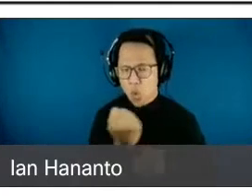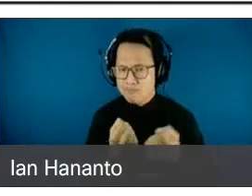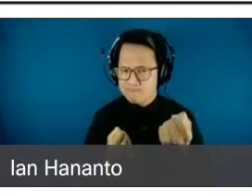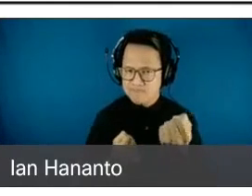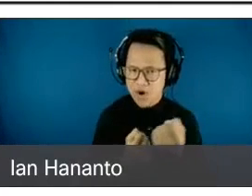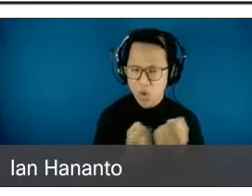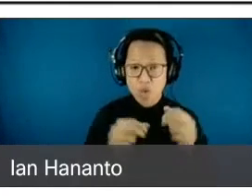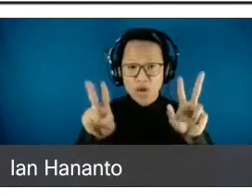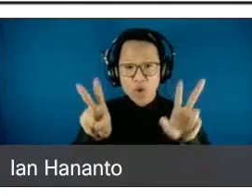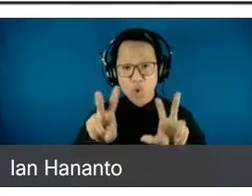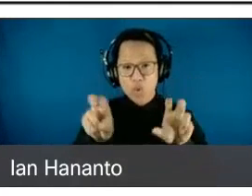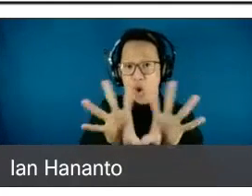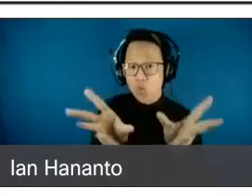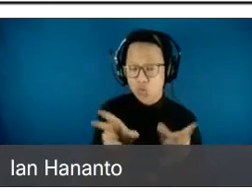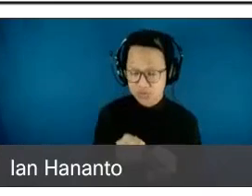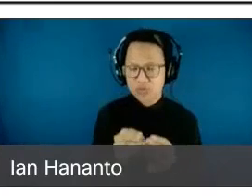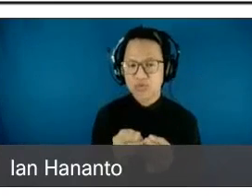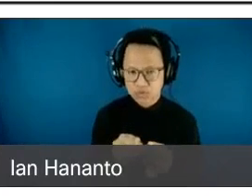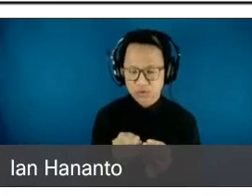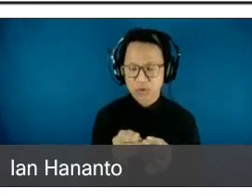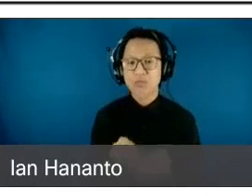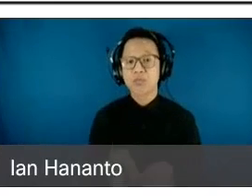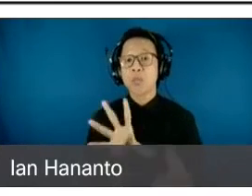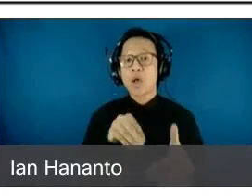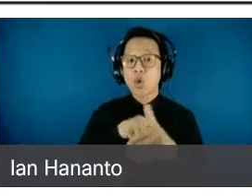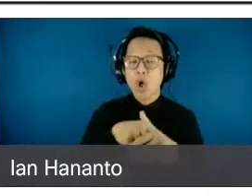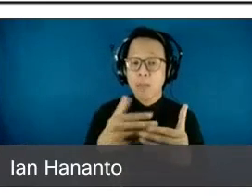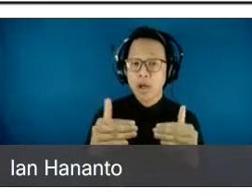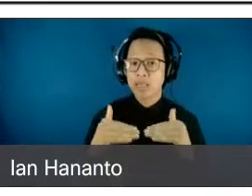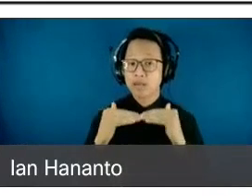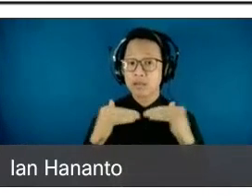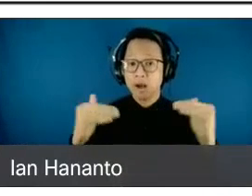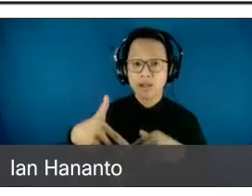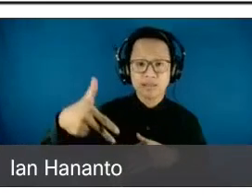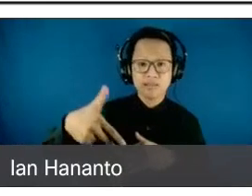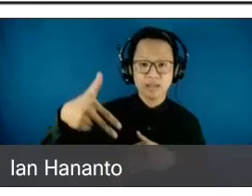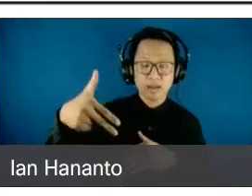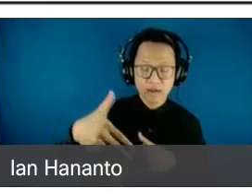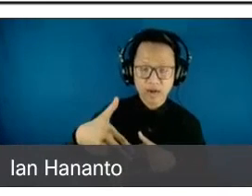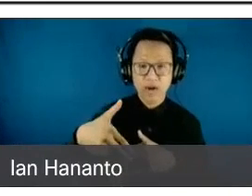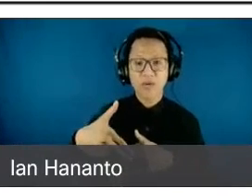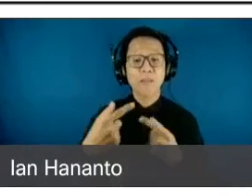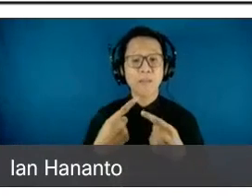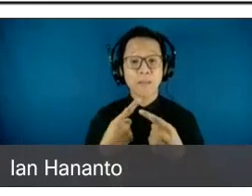isu-isu inklusivitas ini, termasuk terkait kesetaraan gender, kemudian mempromosikan